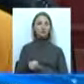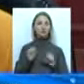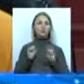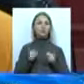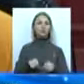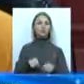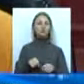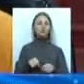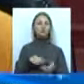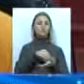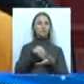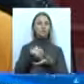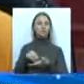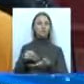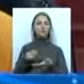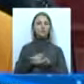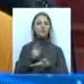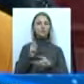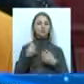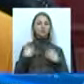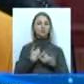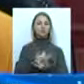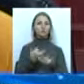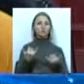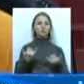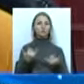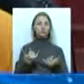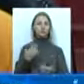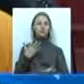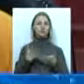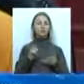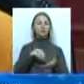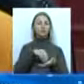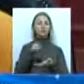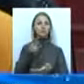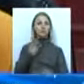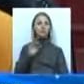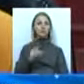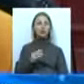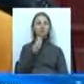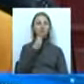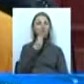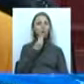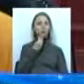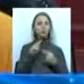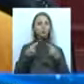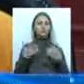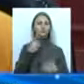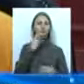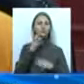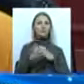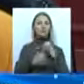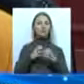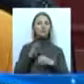қолма-қол ақшасыз есеп айырысып, төлем карталарын қолданады. Тіпті Канада елінде арнайы заңнама да бар. Оған сәйкес, кез келген жеке тұлға